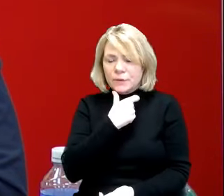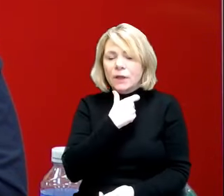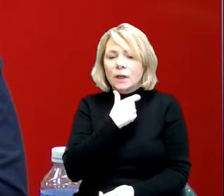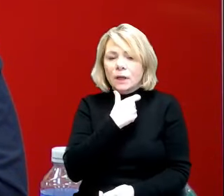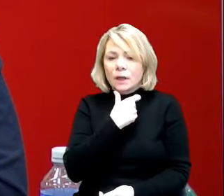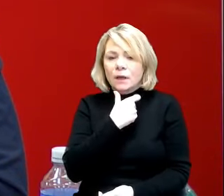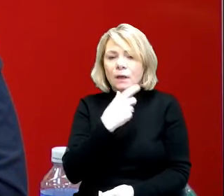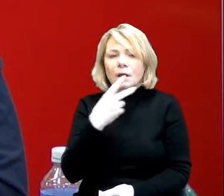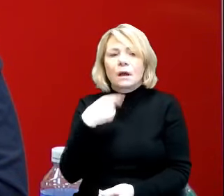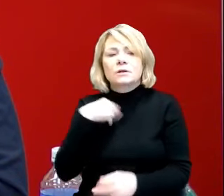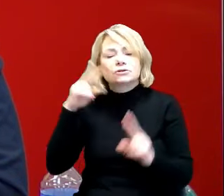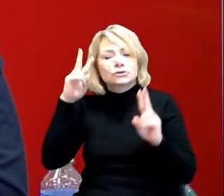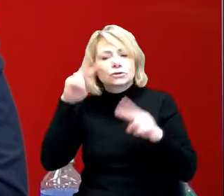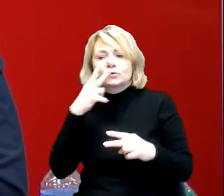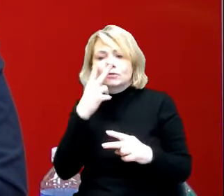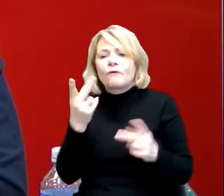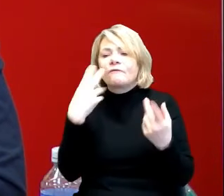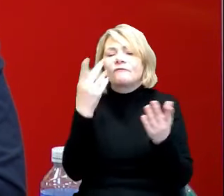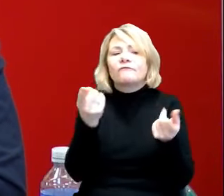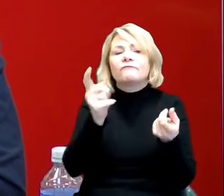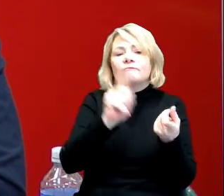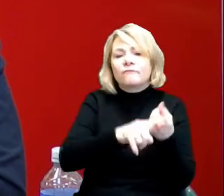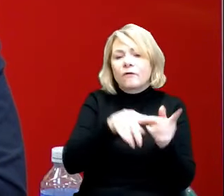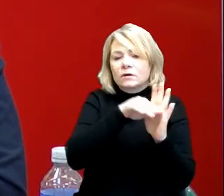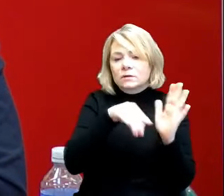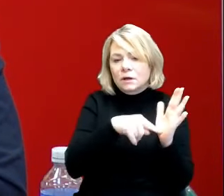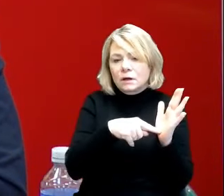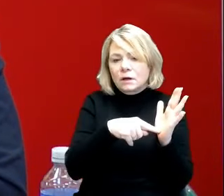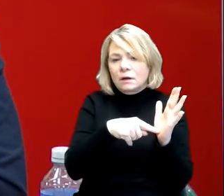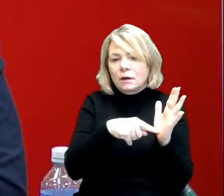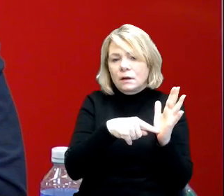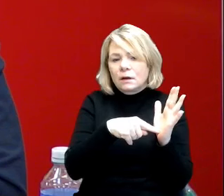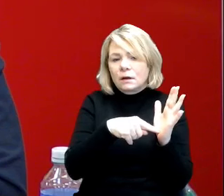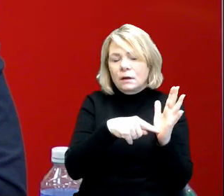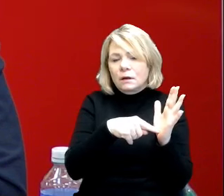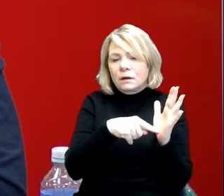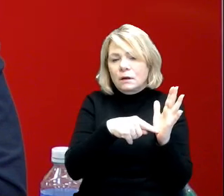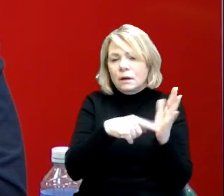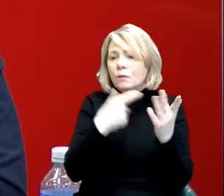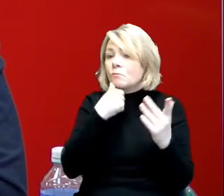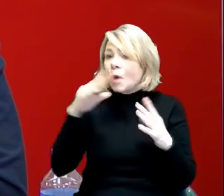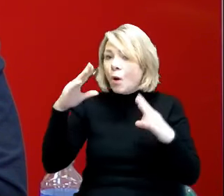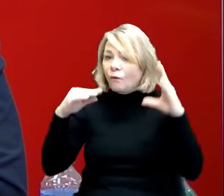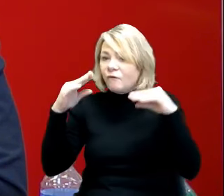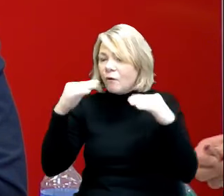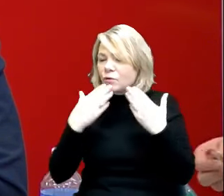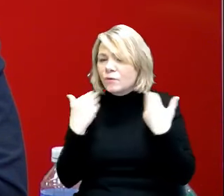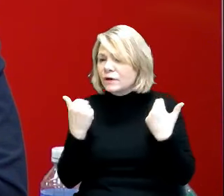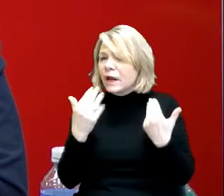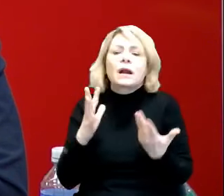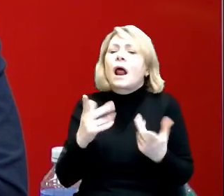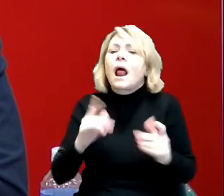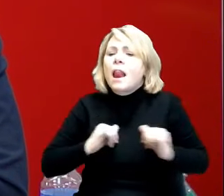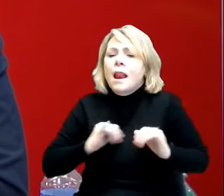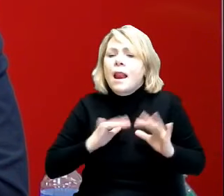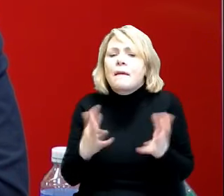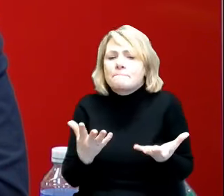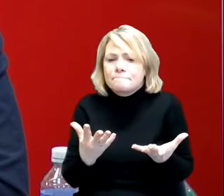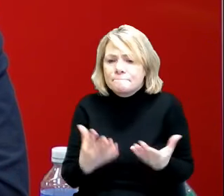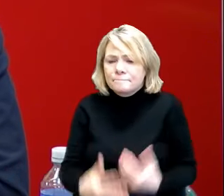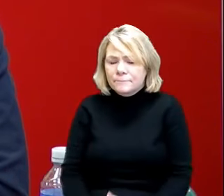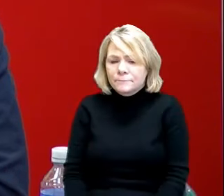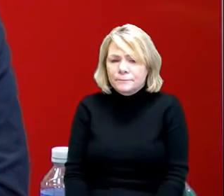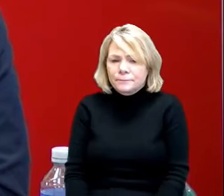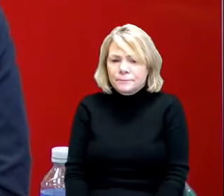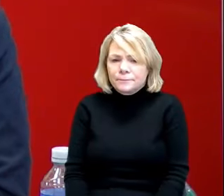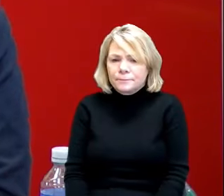teis teisines normas kartoti tokią valandą jeigu nebūtų kvorumo tai ar teisingai suprantu nu jau neužsiskaitytų ši